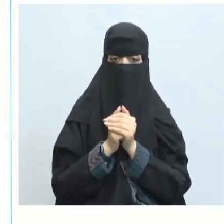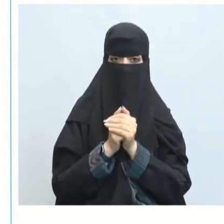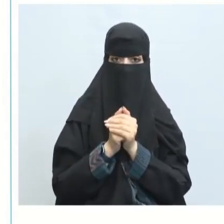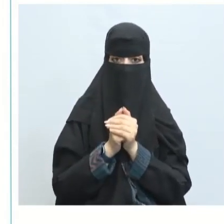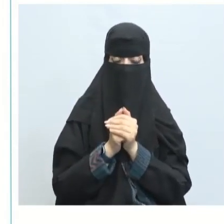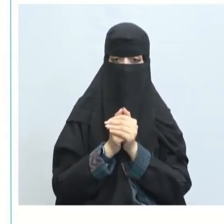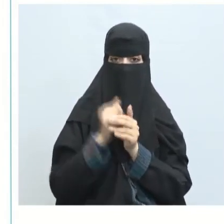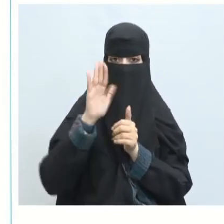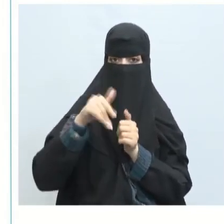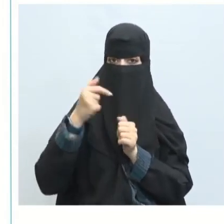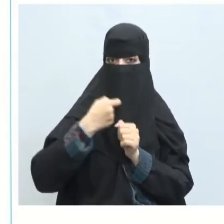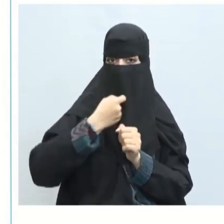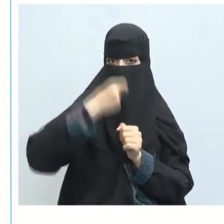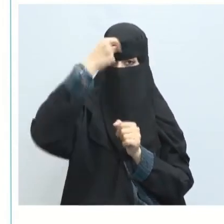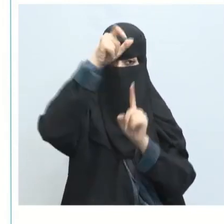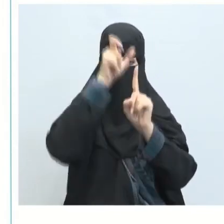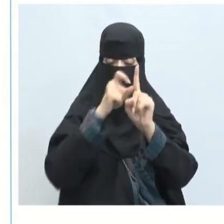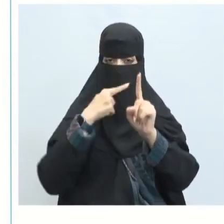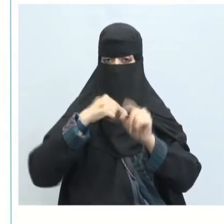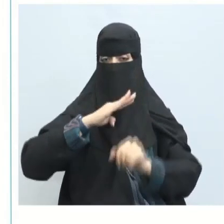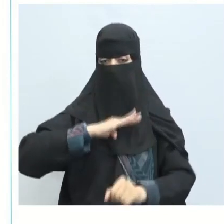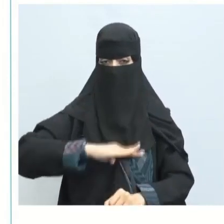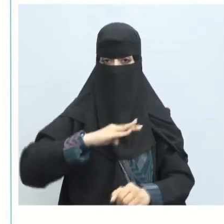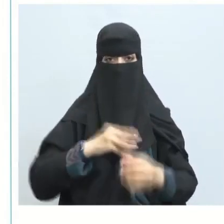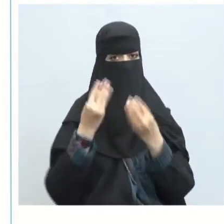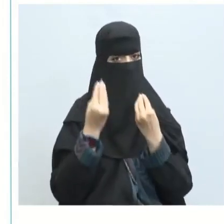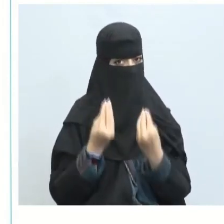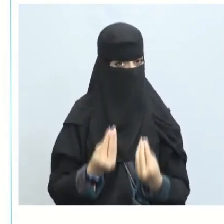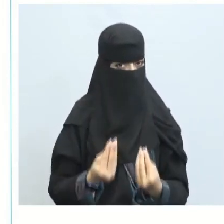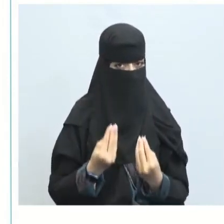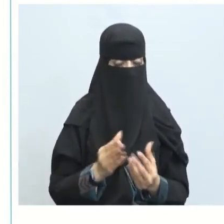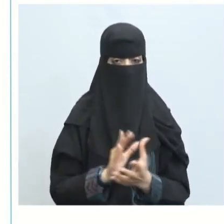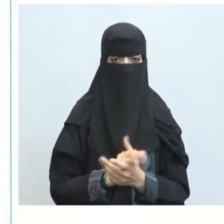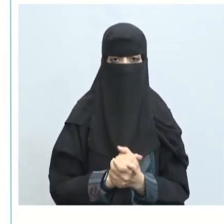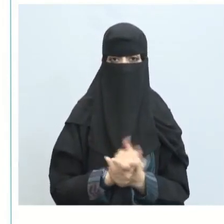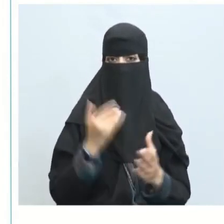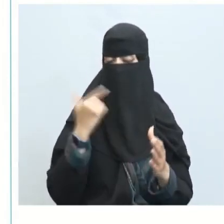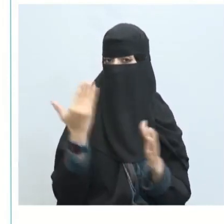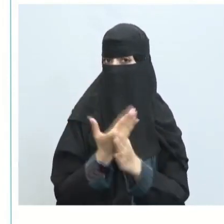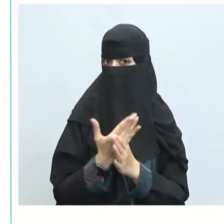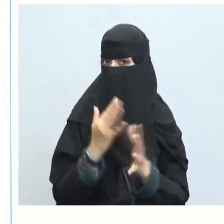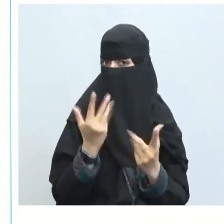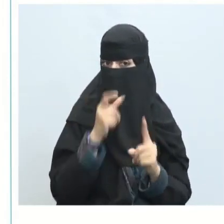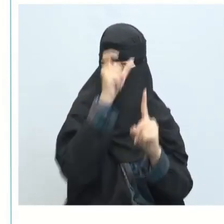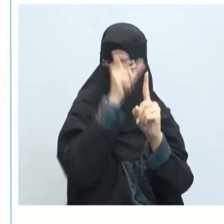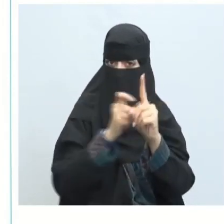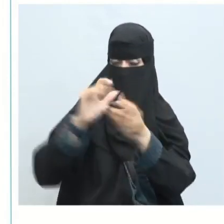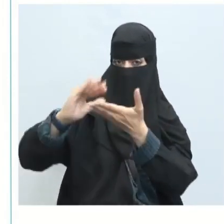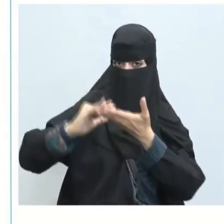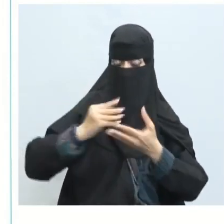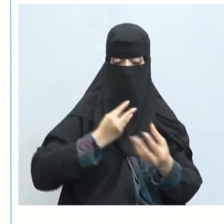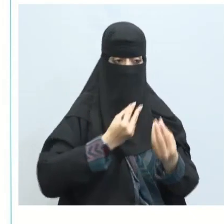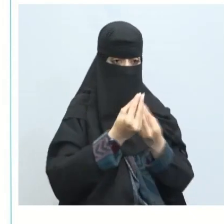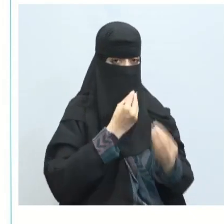الخبره في اسمات الشخصيه ذكرنا منها الصبر والهدوء لماذا ذكرنا ان السكرتير يتعامل